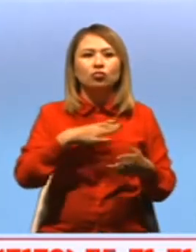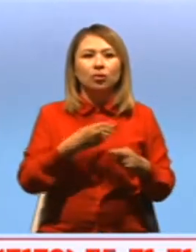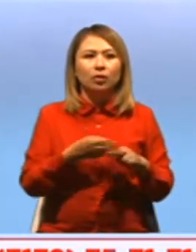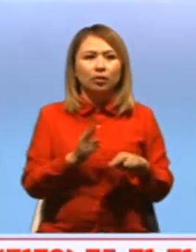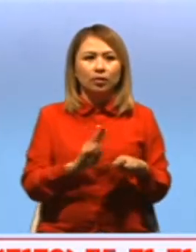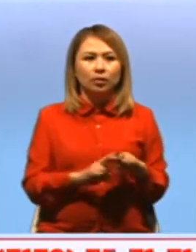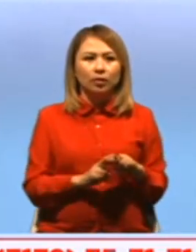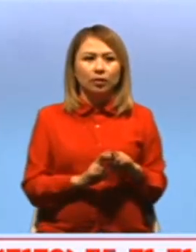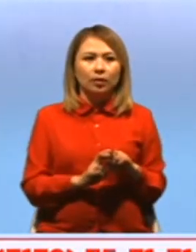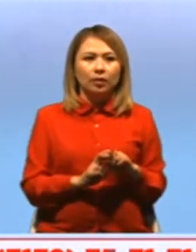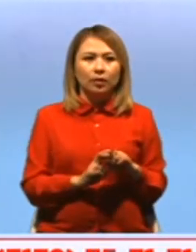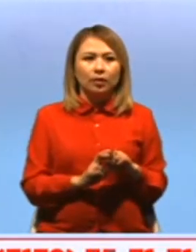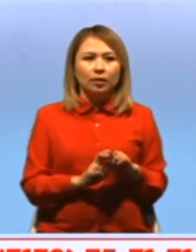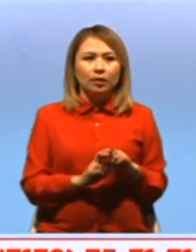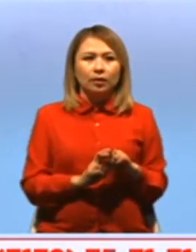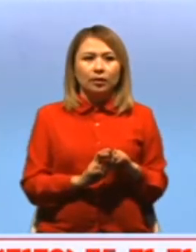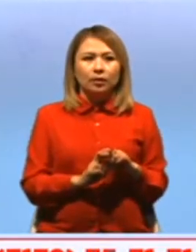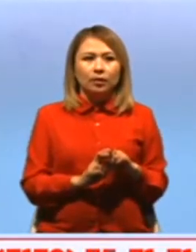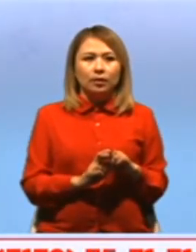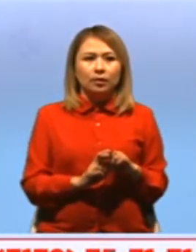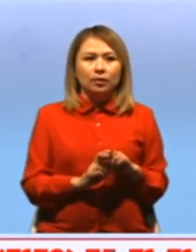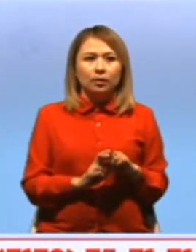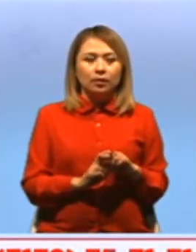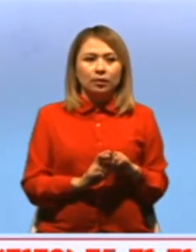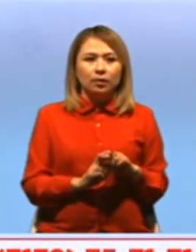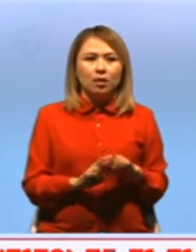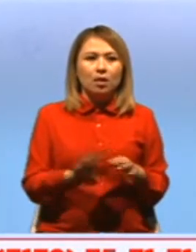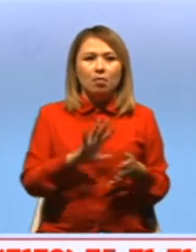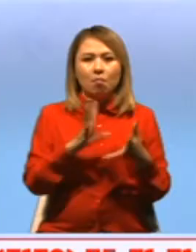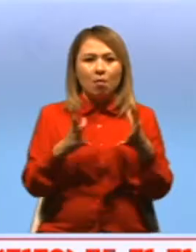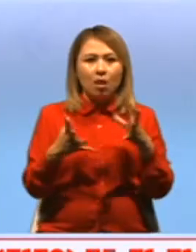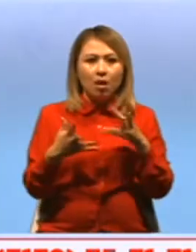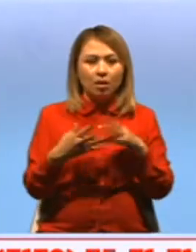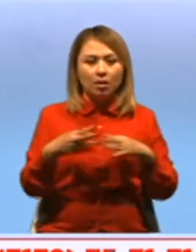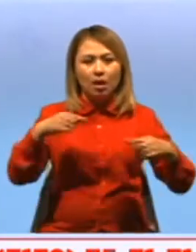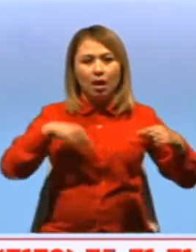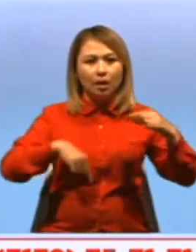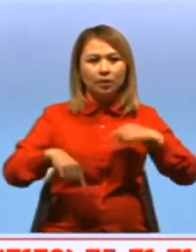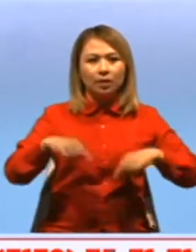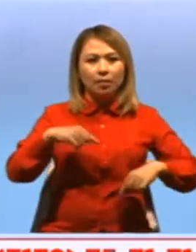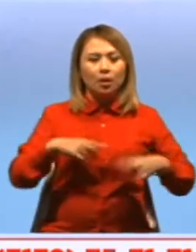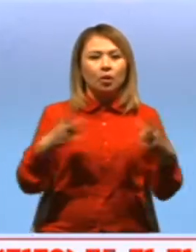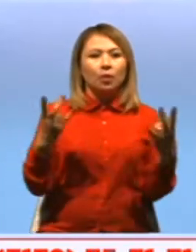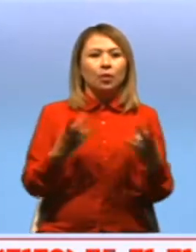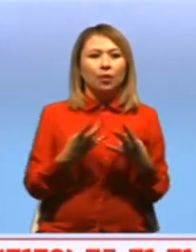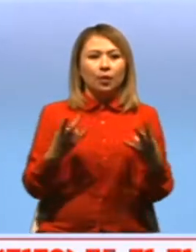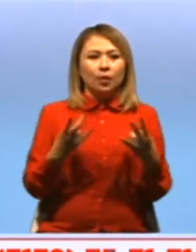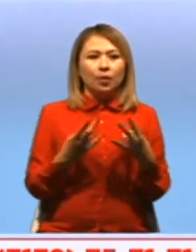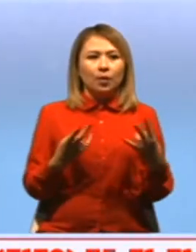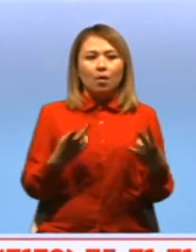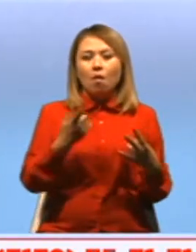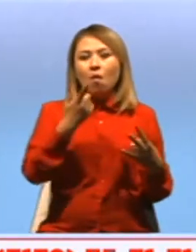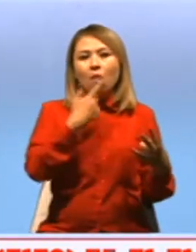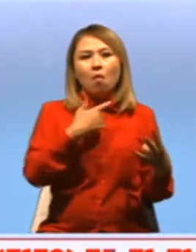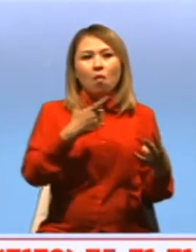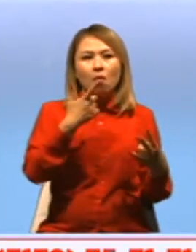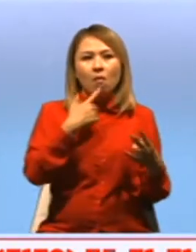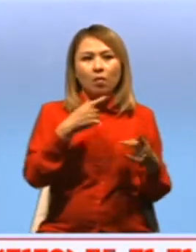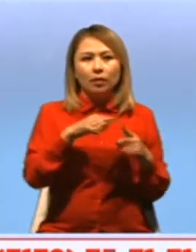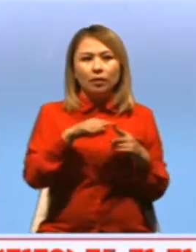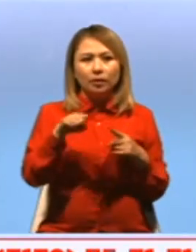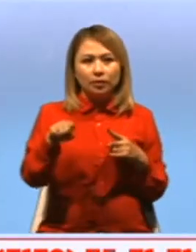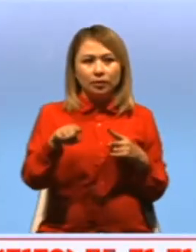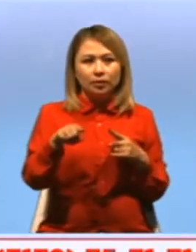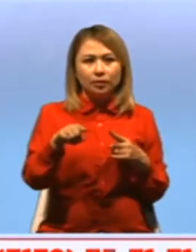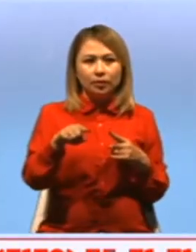келген артерия арқылы алып келген барлық ағзамызға қажетті заттарды біздің қан тамыр қабырғасына қарай ұрады.